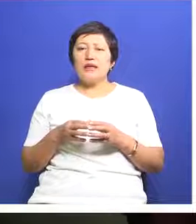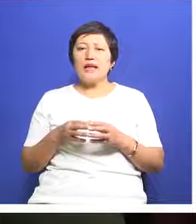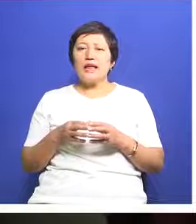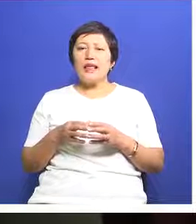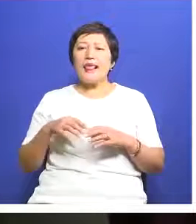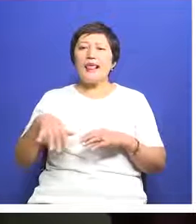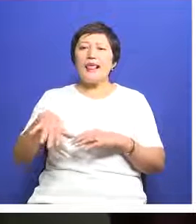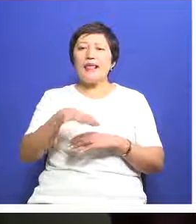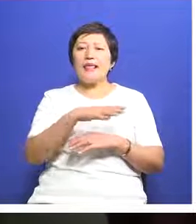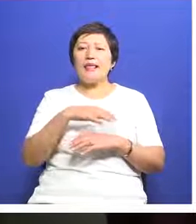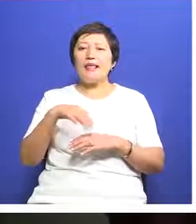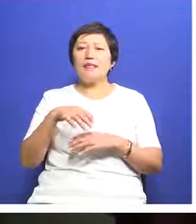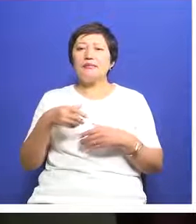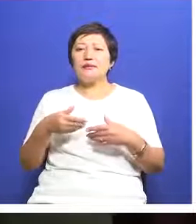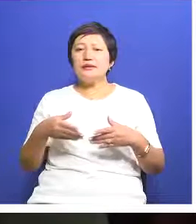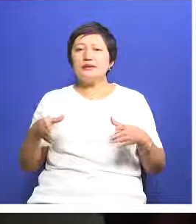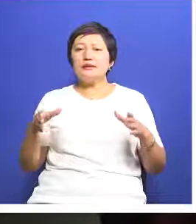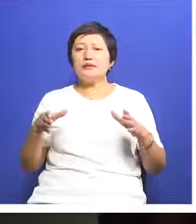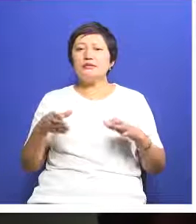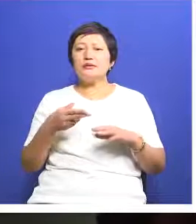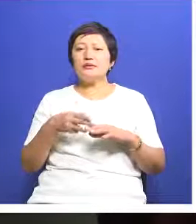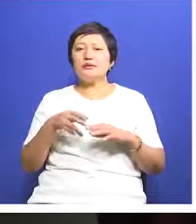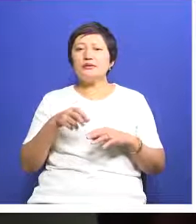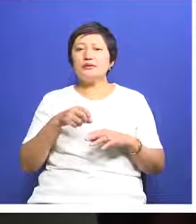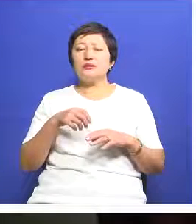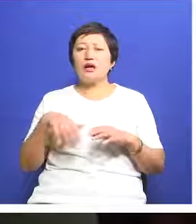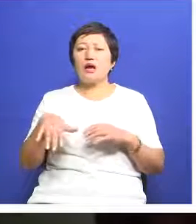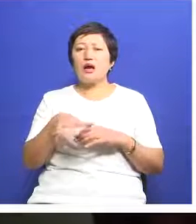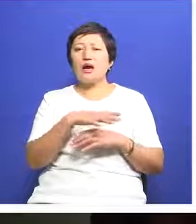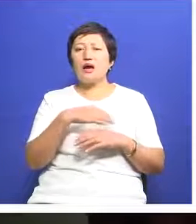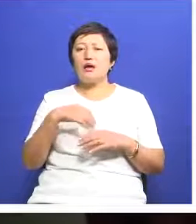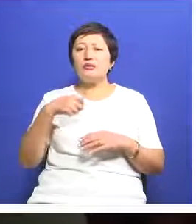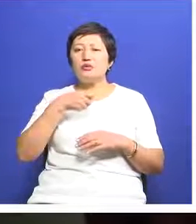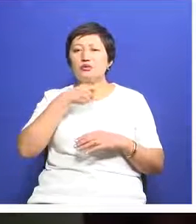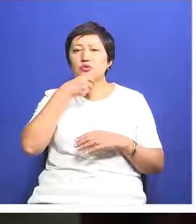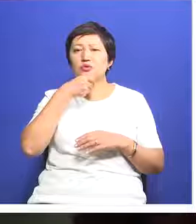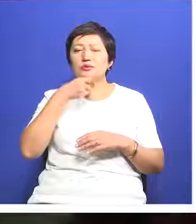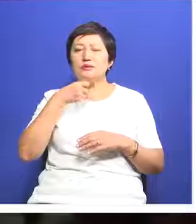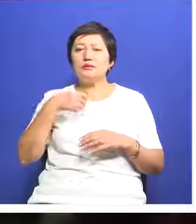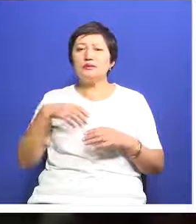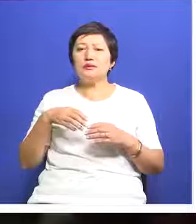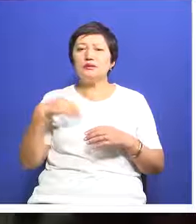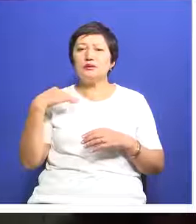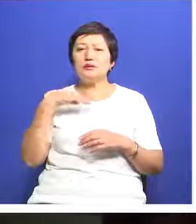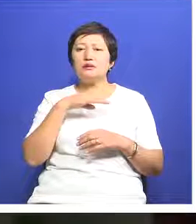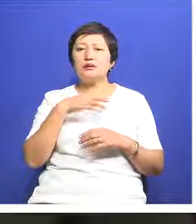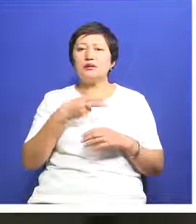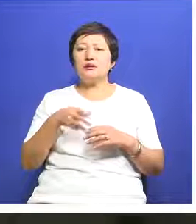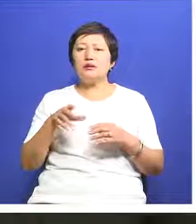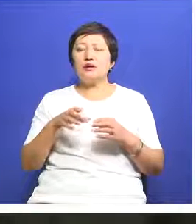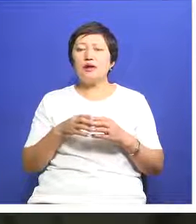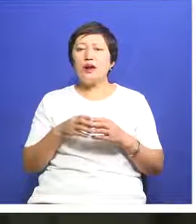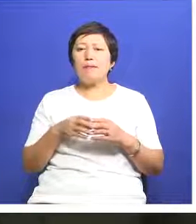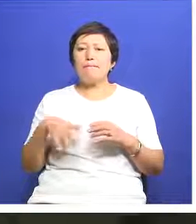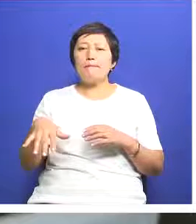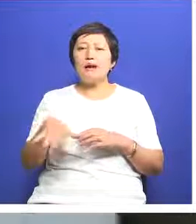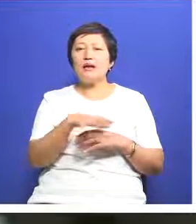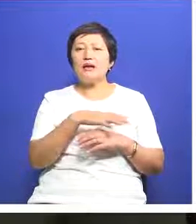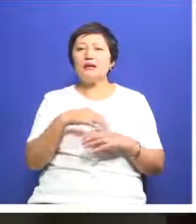Yelimiz kengeyip jatır. Buna halkımız köbeyip atır. Sonduktan